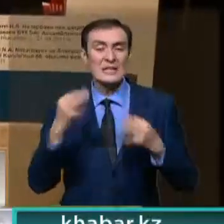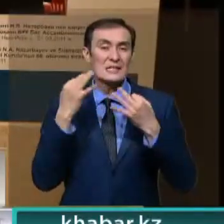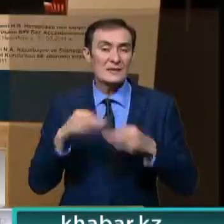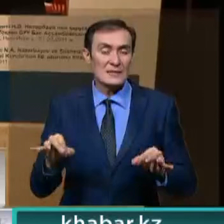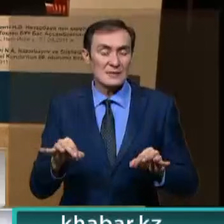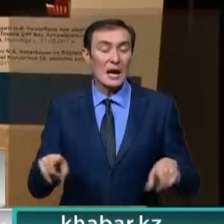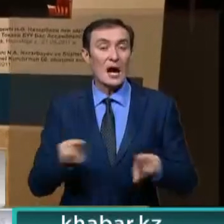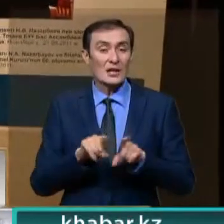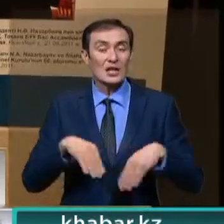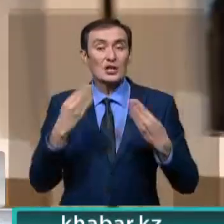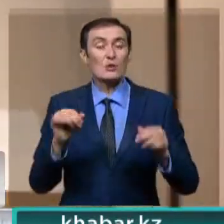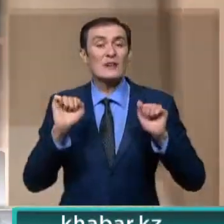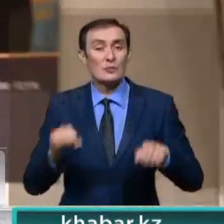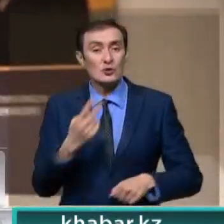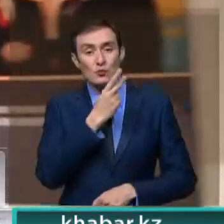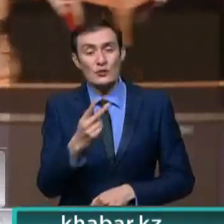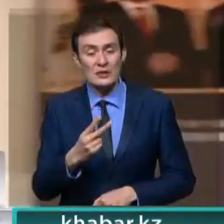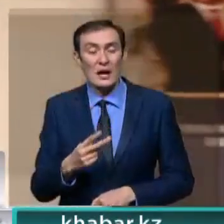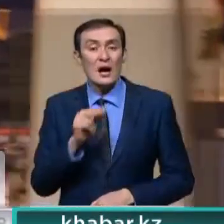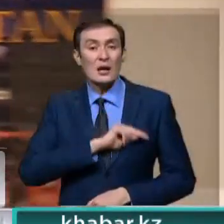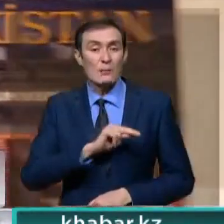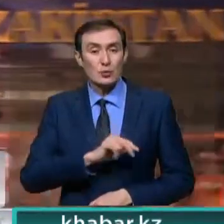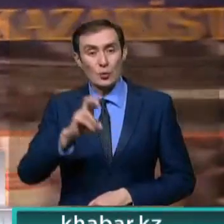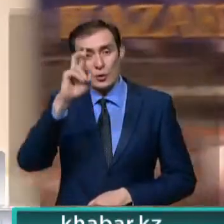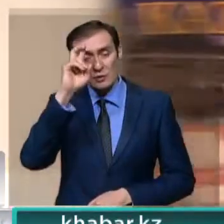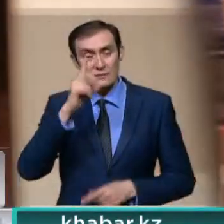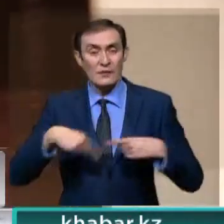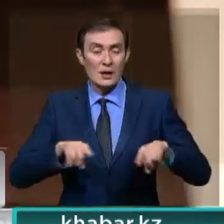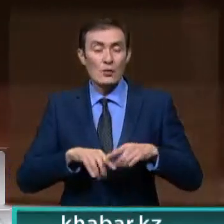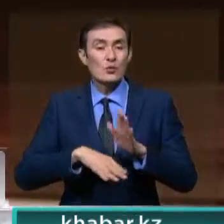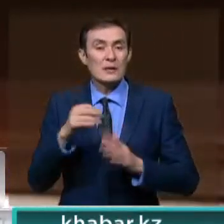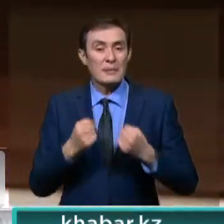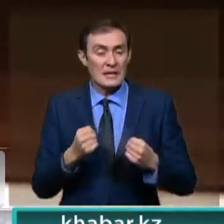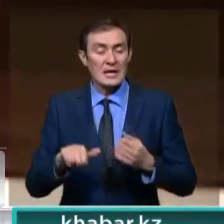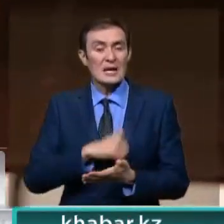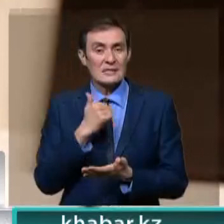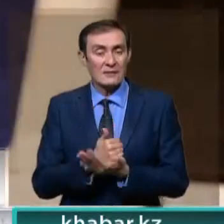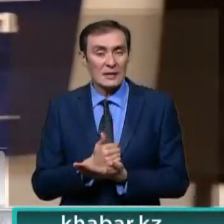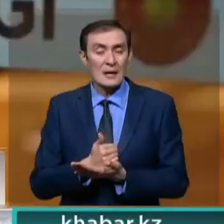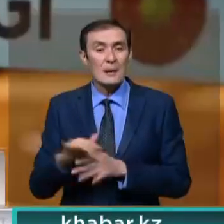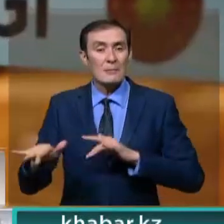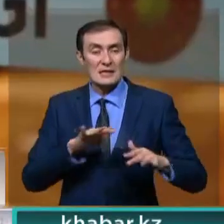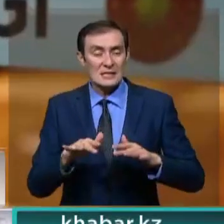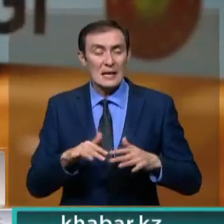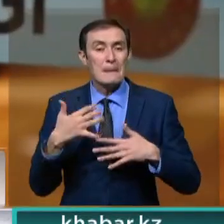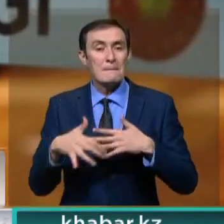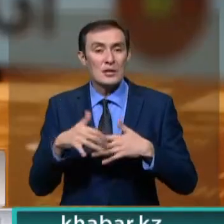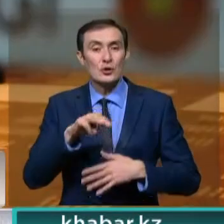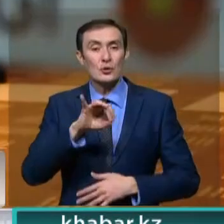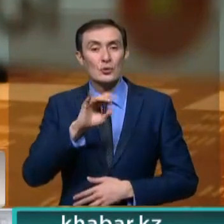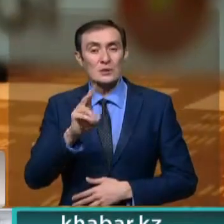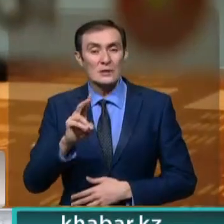независимости, а также дает возможность увидеть роль тюркоязычных государств, ее укреплений и основные вехи процесса межтюркской